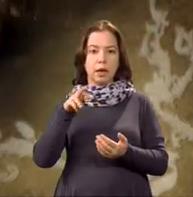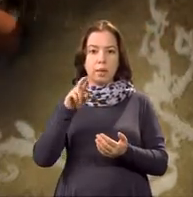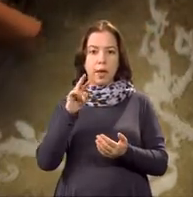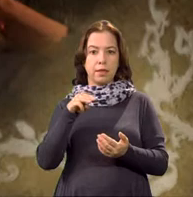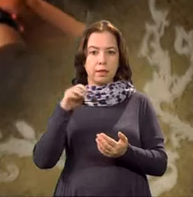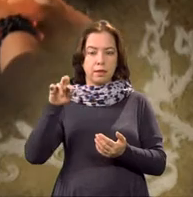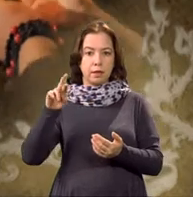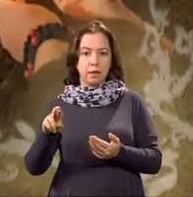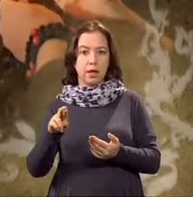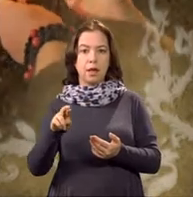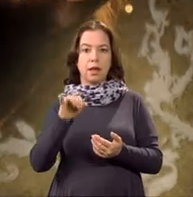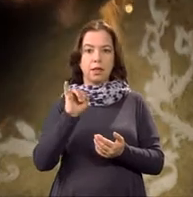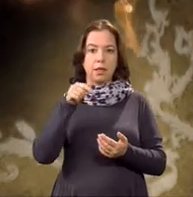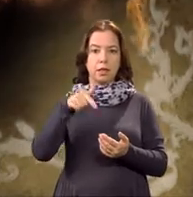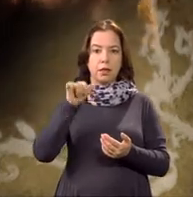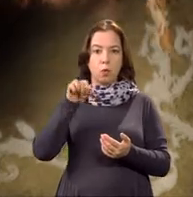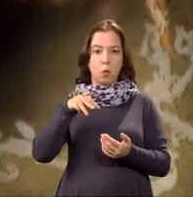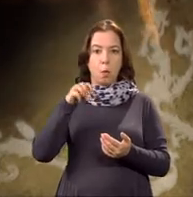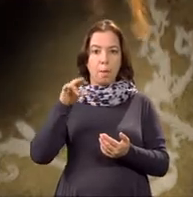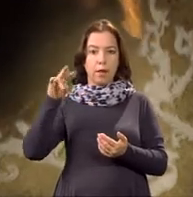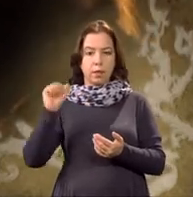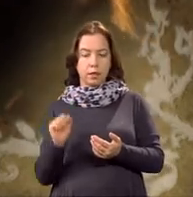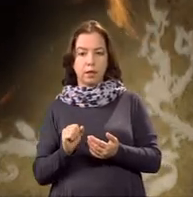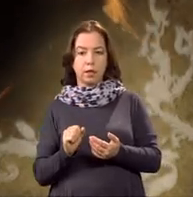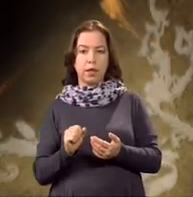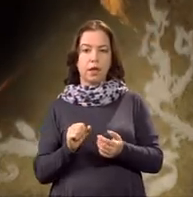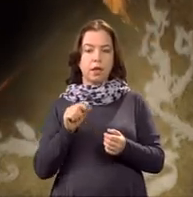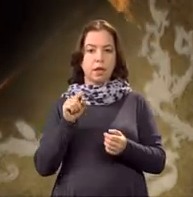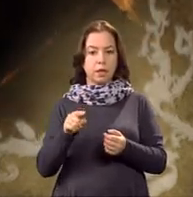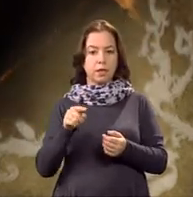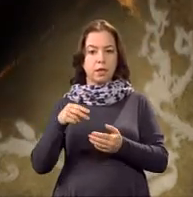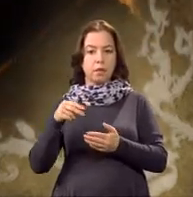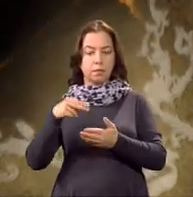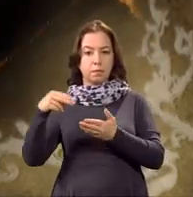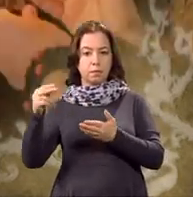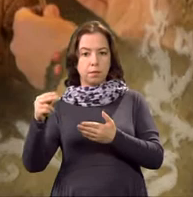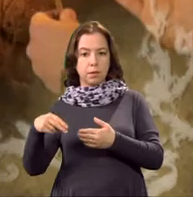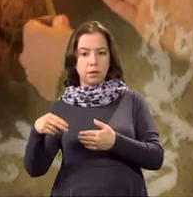Клімянтія ігумена». І окрема підпис, чия це могила?